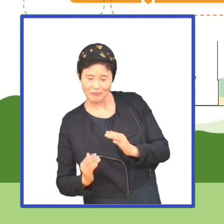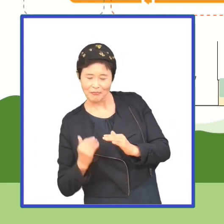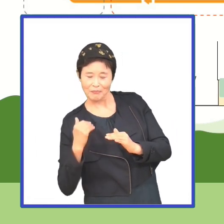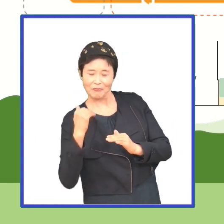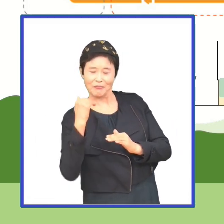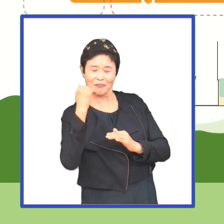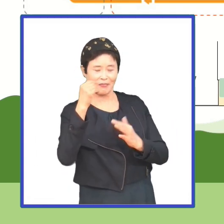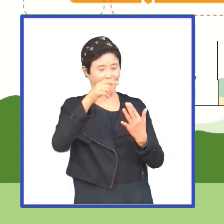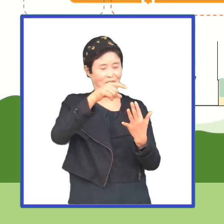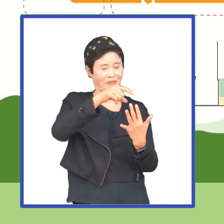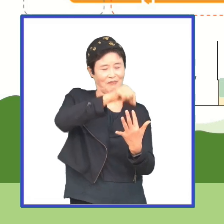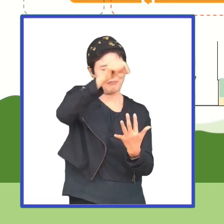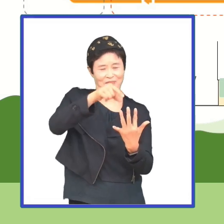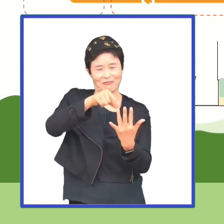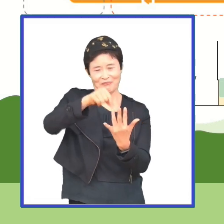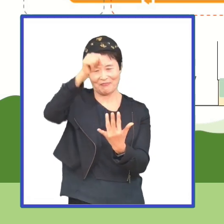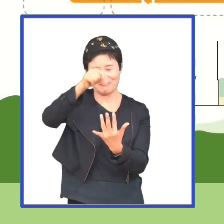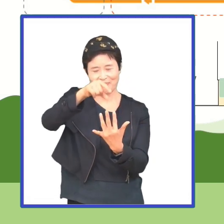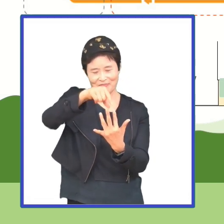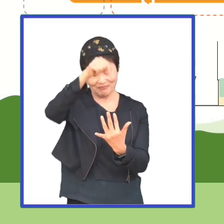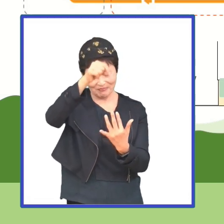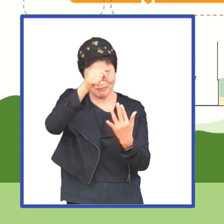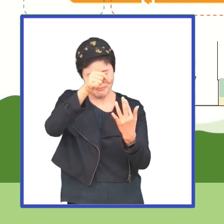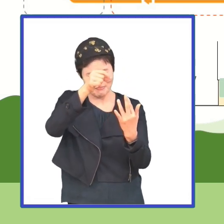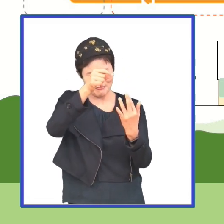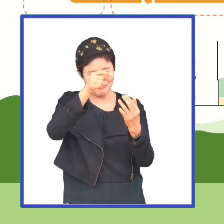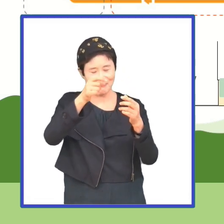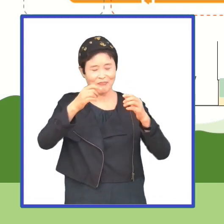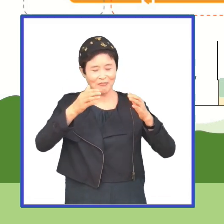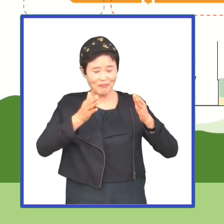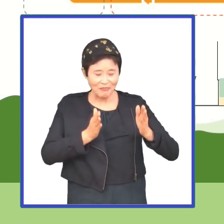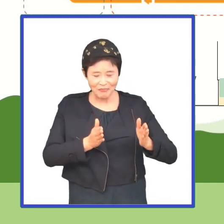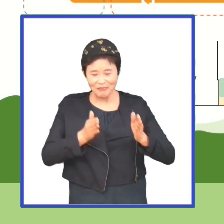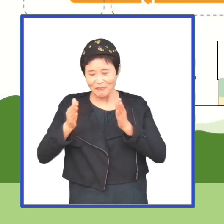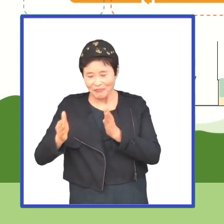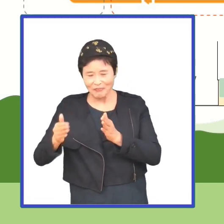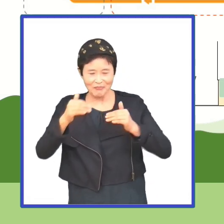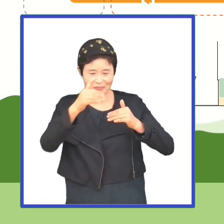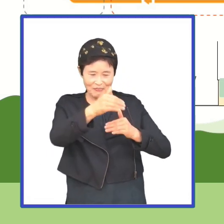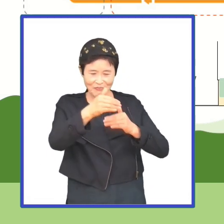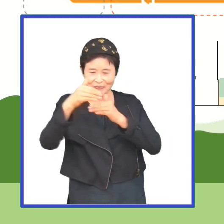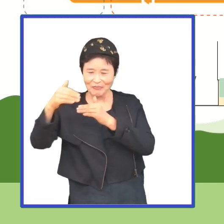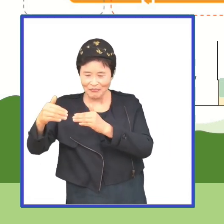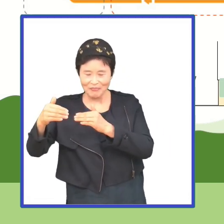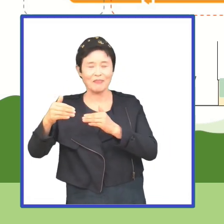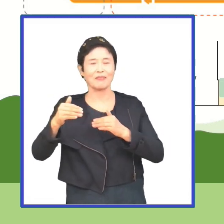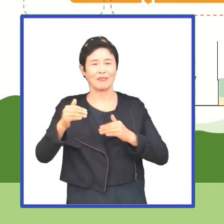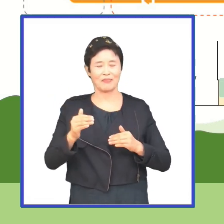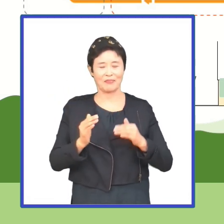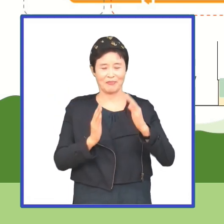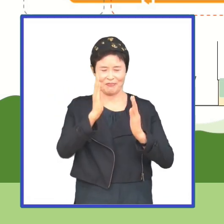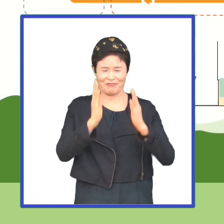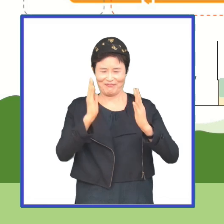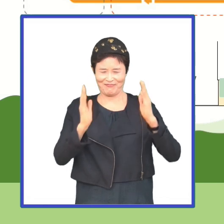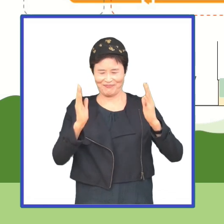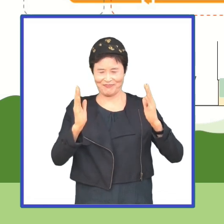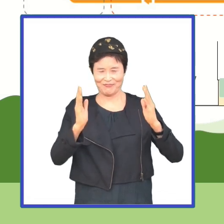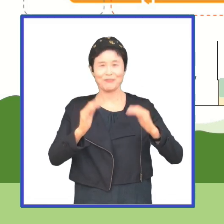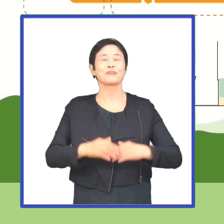우리가 속가내기라고 하는, 즉 나무를 일정하게 베어주는 그러한 숲 가꾸기 사업들을 진행하고